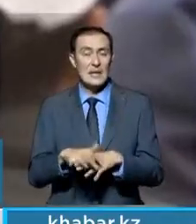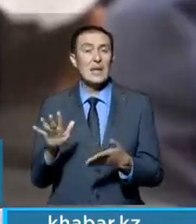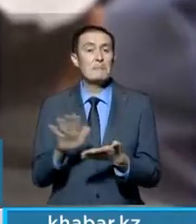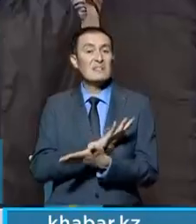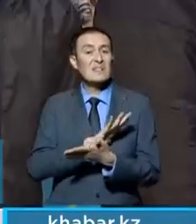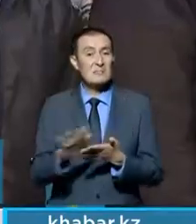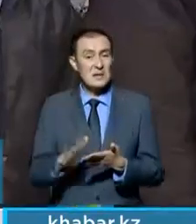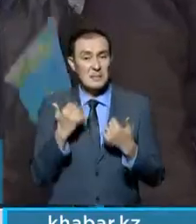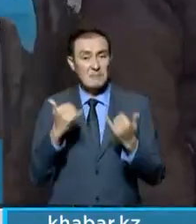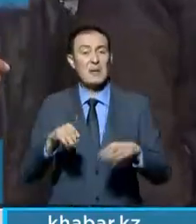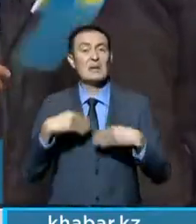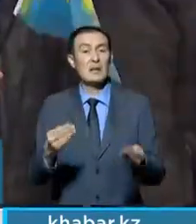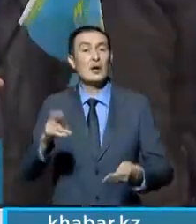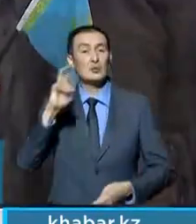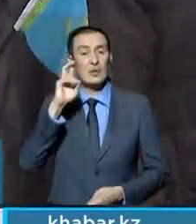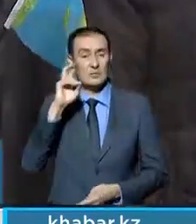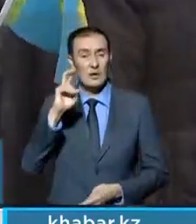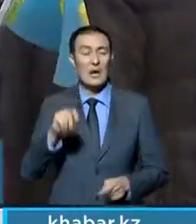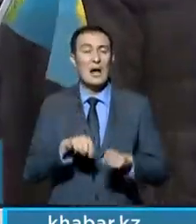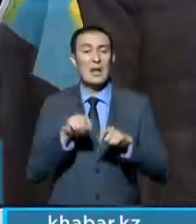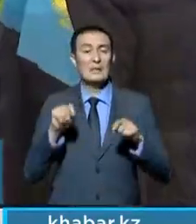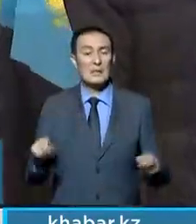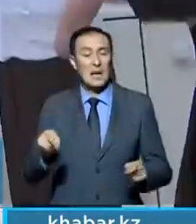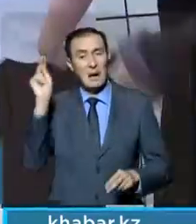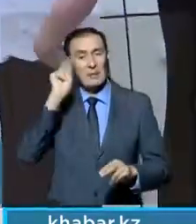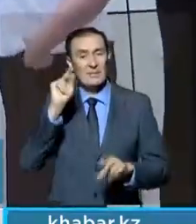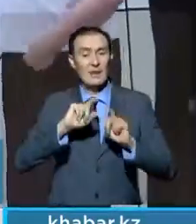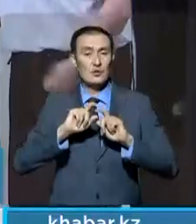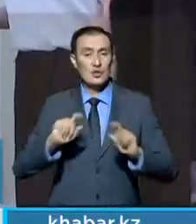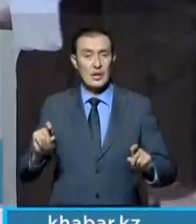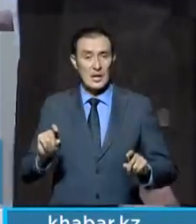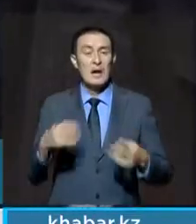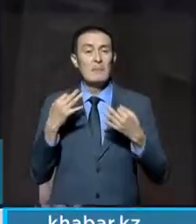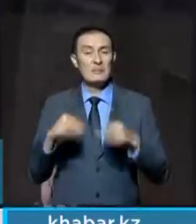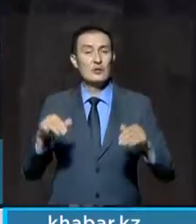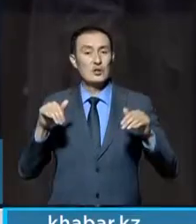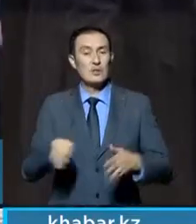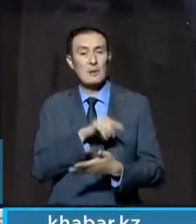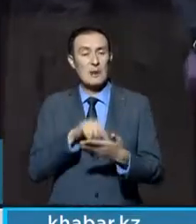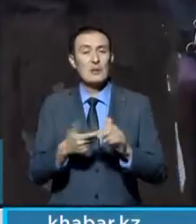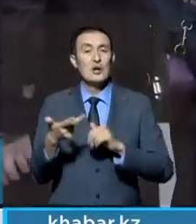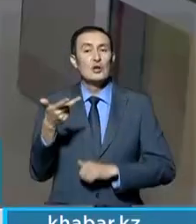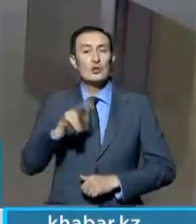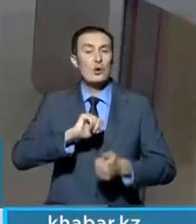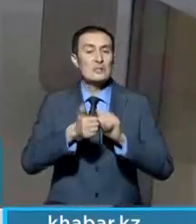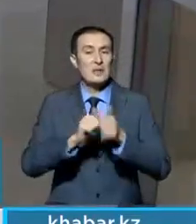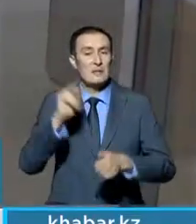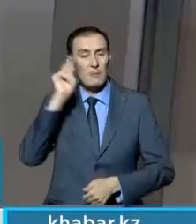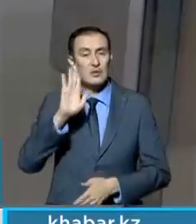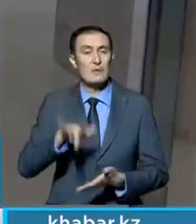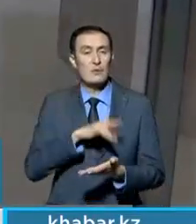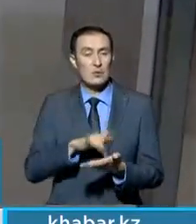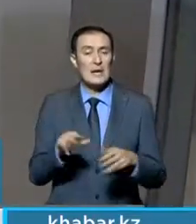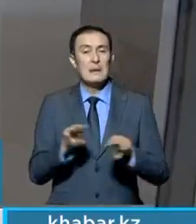инвестиции и безвозмездно передана государству. Открытие образовательного учреждения позволит решить проблему трехсменного обучения в